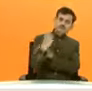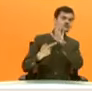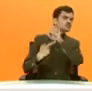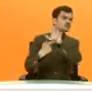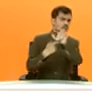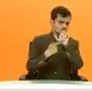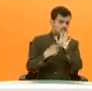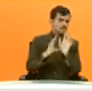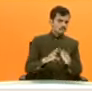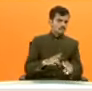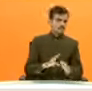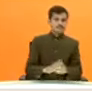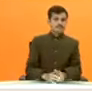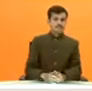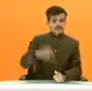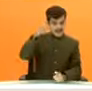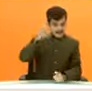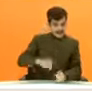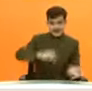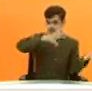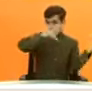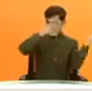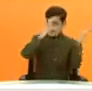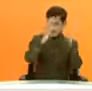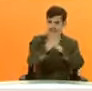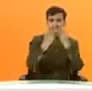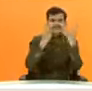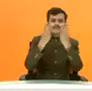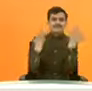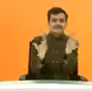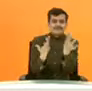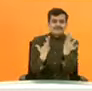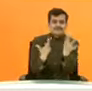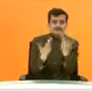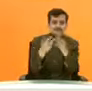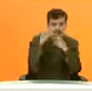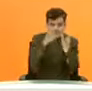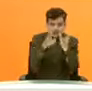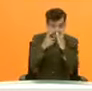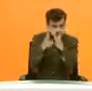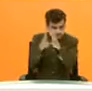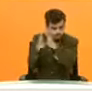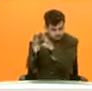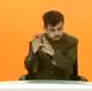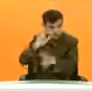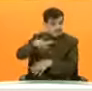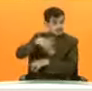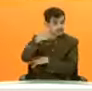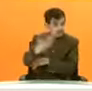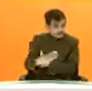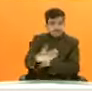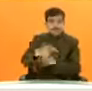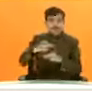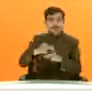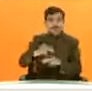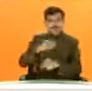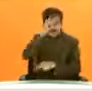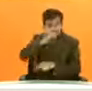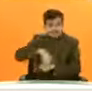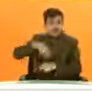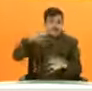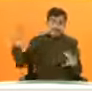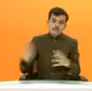है। आज दुनिया देख रही है, इस आतंकी हमले के बाद पूरा देश